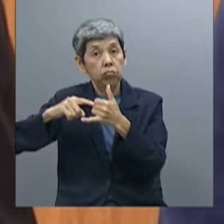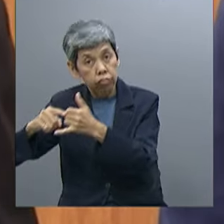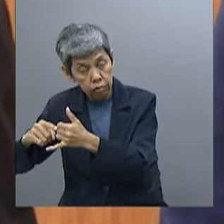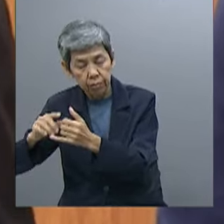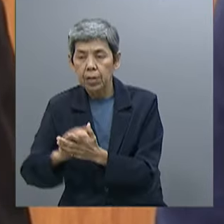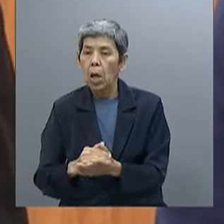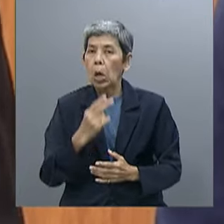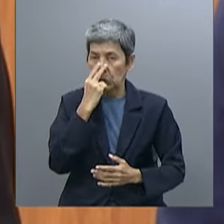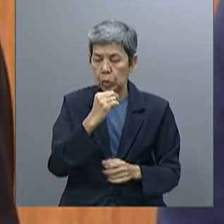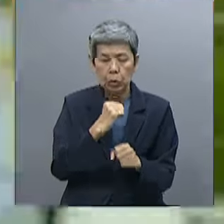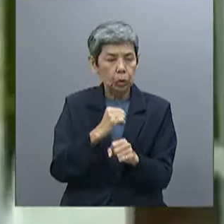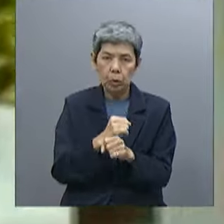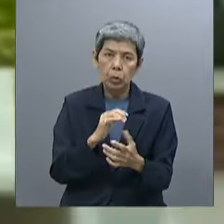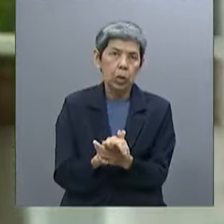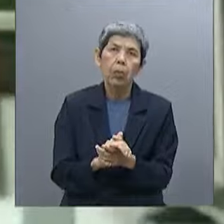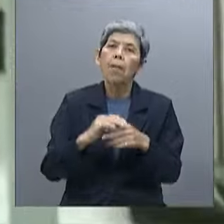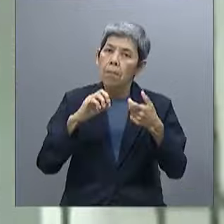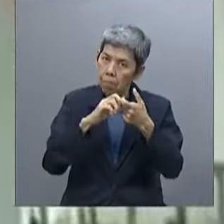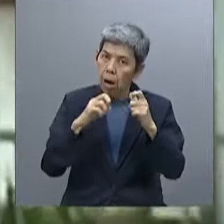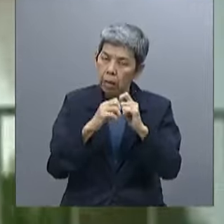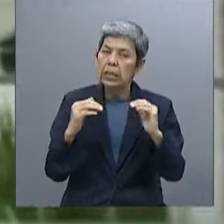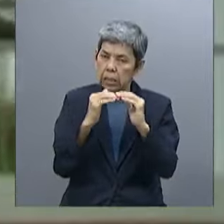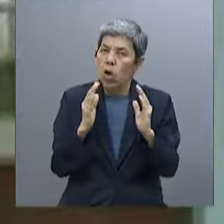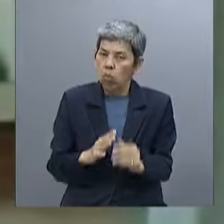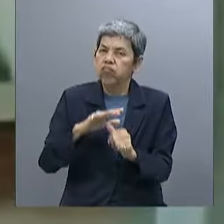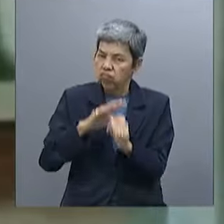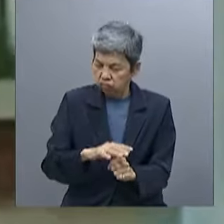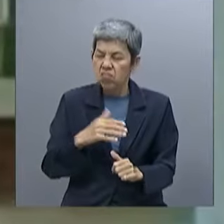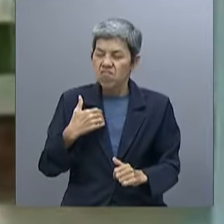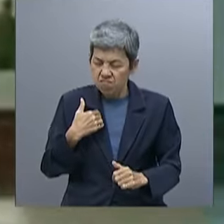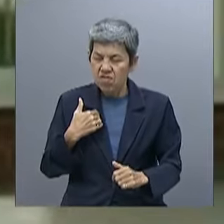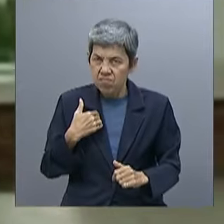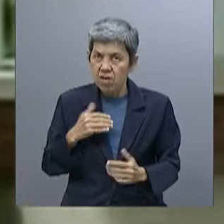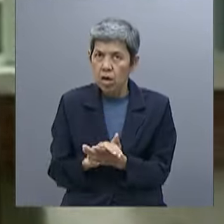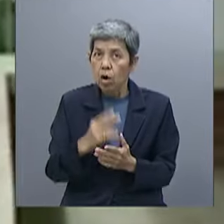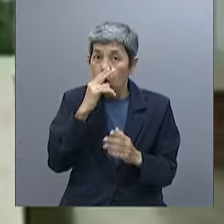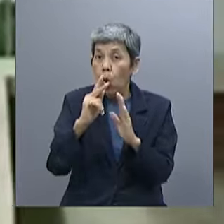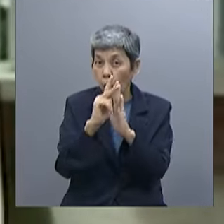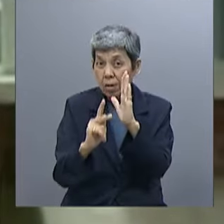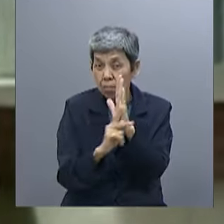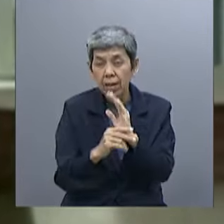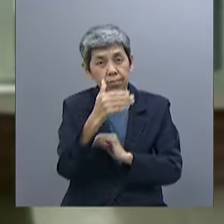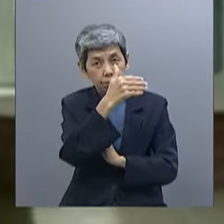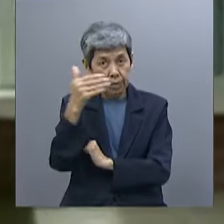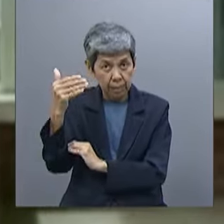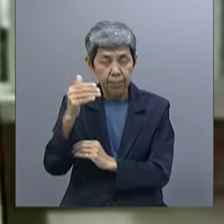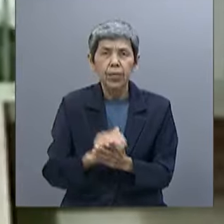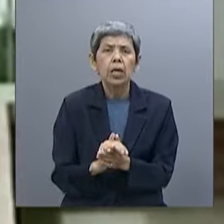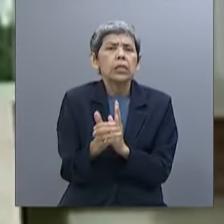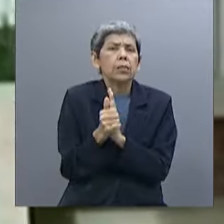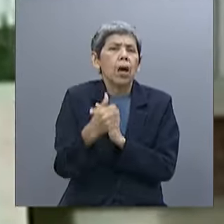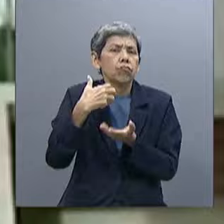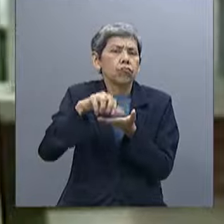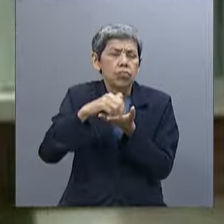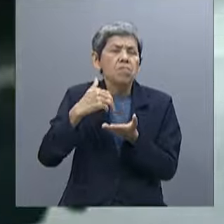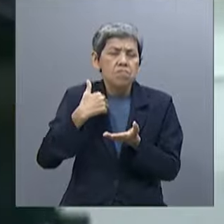นับเป็นการละเมิดพันธกรณีด้านสิทธิมนุษยชนของไทยรวมทั้งกฎหมายระหว่างประเทศผู้เชี่ยวชาญยังบอกด้วยน